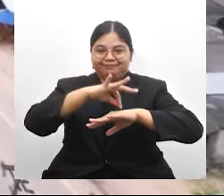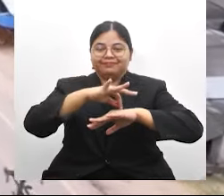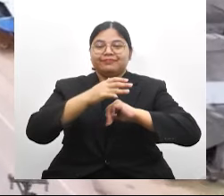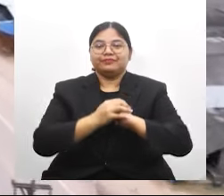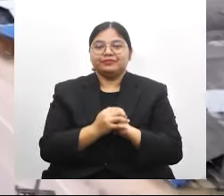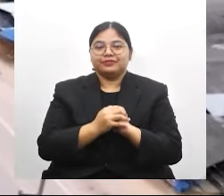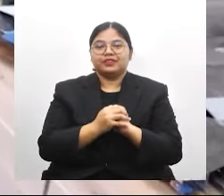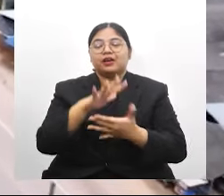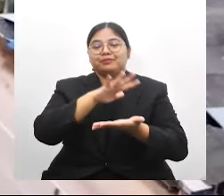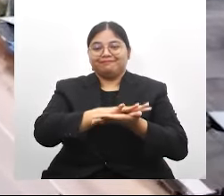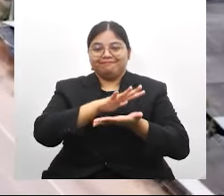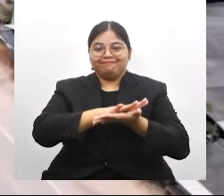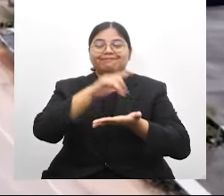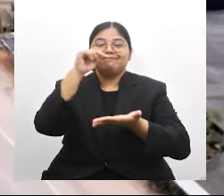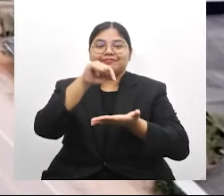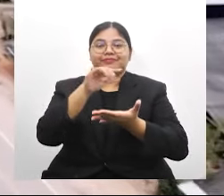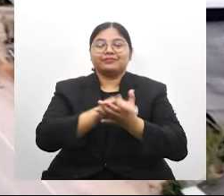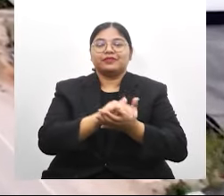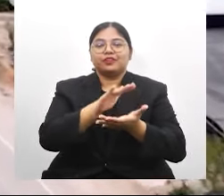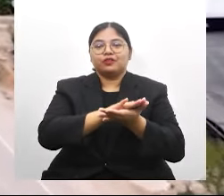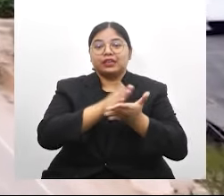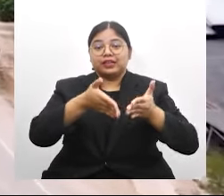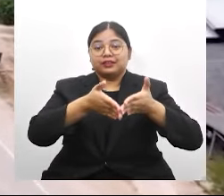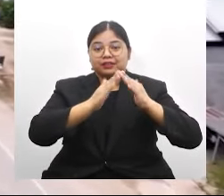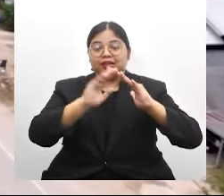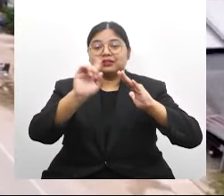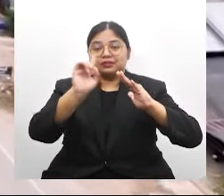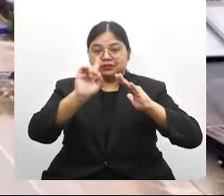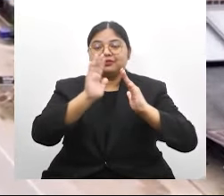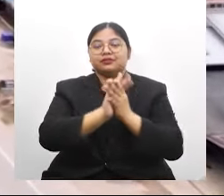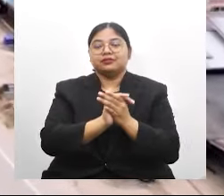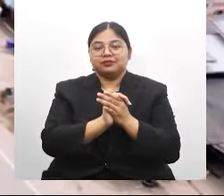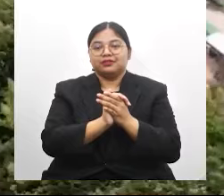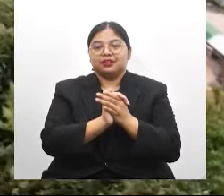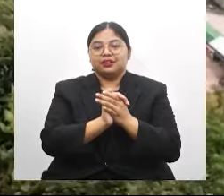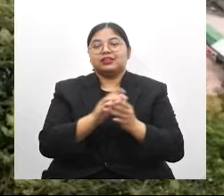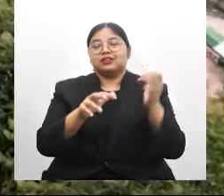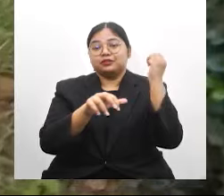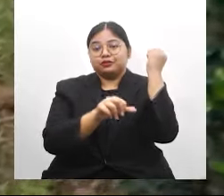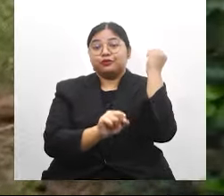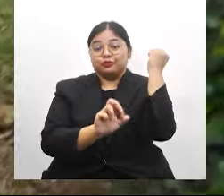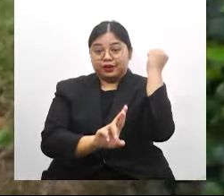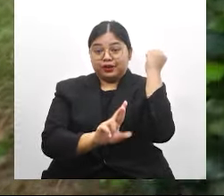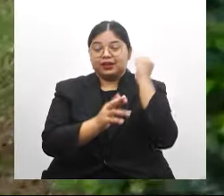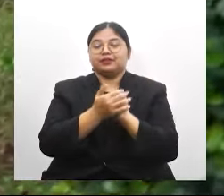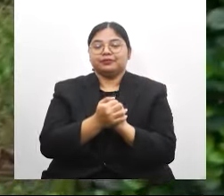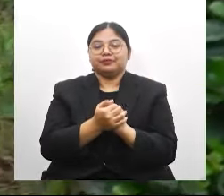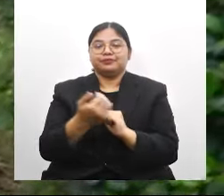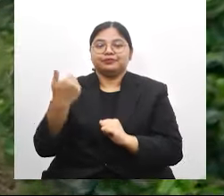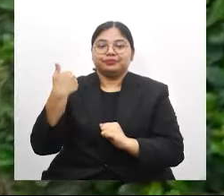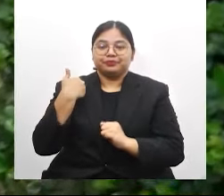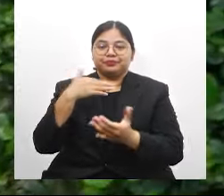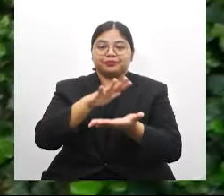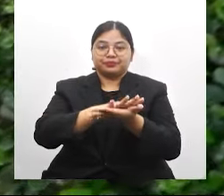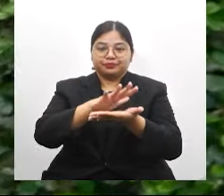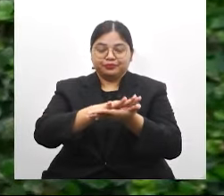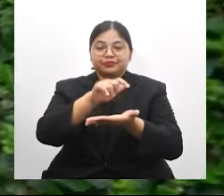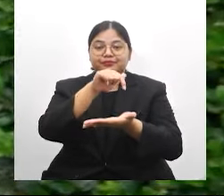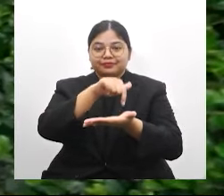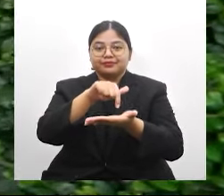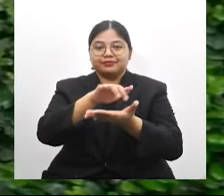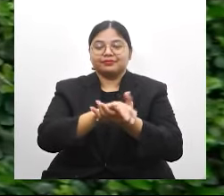วิทยาคมนะคะก็เป็นโรงเรียนที่ตั้งอยู่ที่ตำบลเขาพังอำเภอบ้านตาขุนจังหวัดสุราษฎร์ธานีนะคะเ่อเป็นโรงเรียนที่ได้รับ